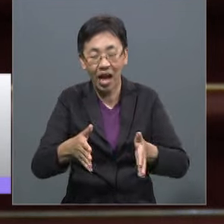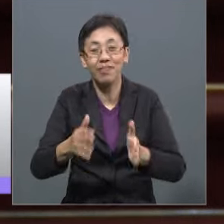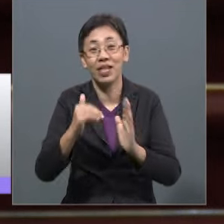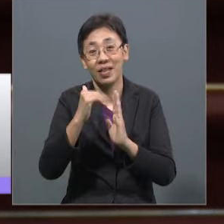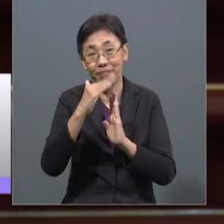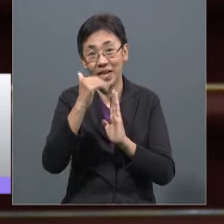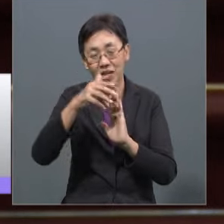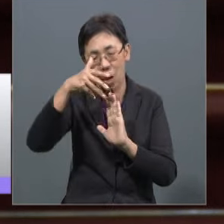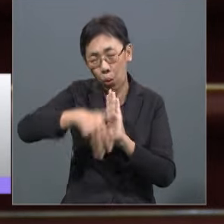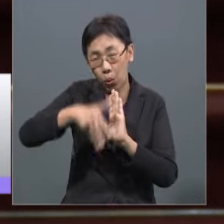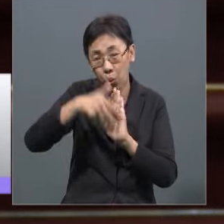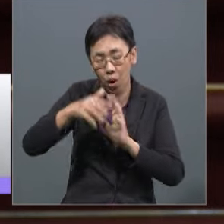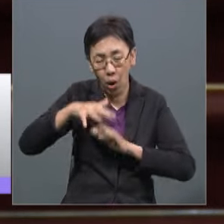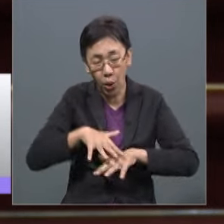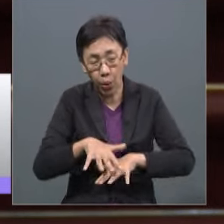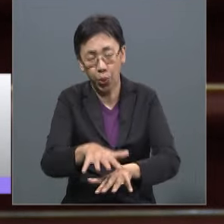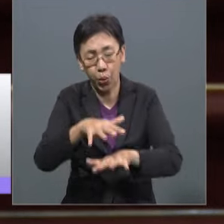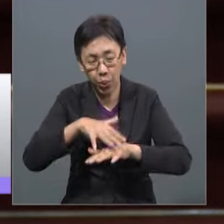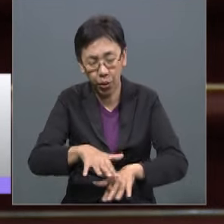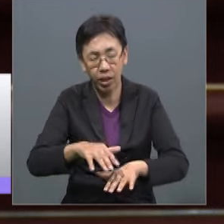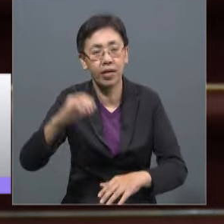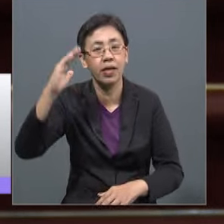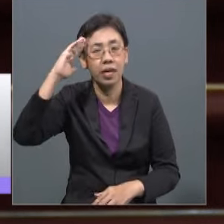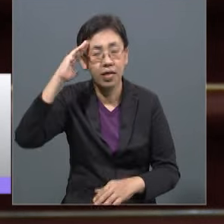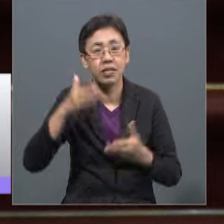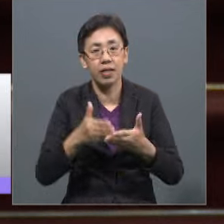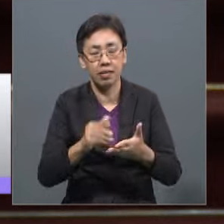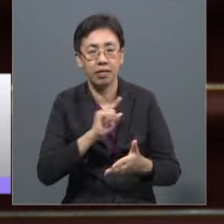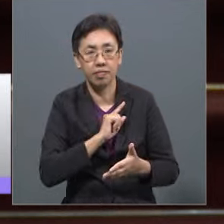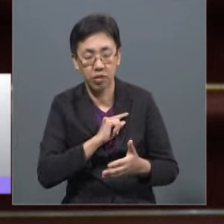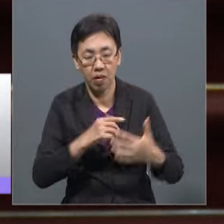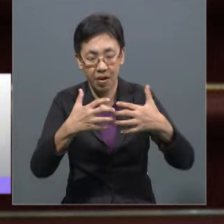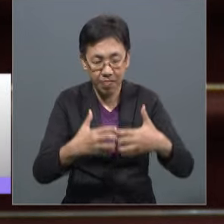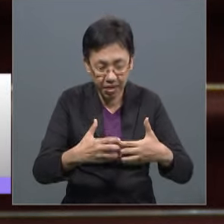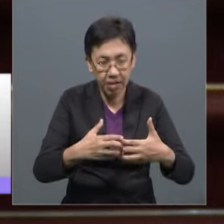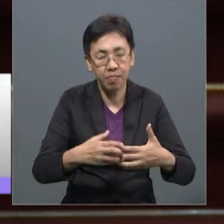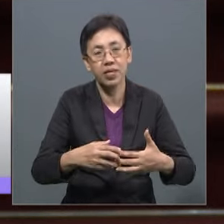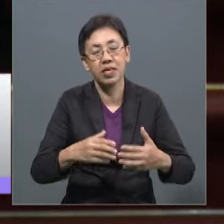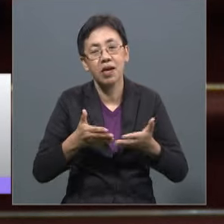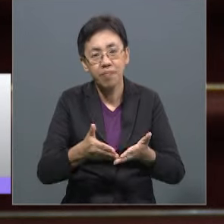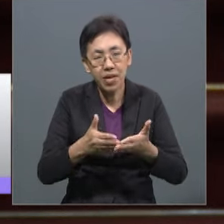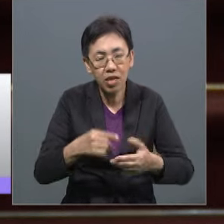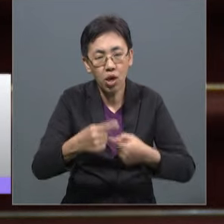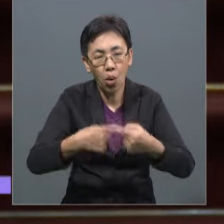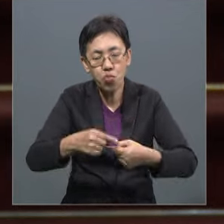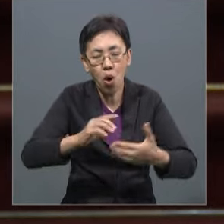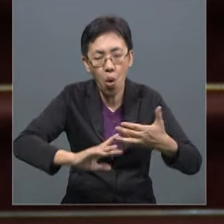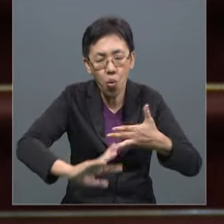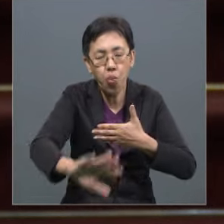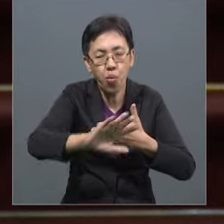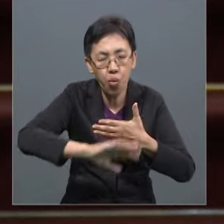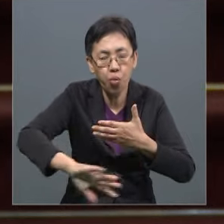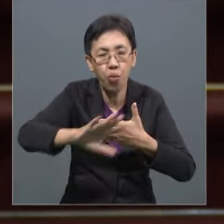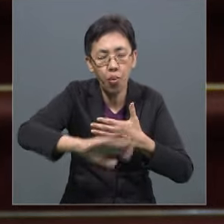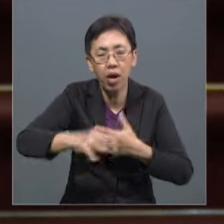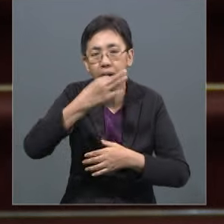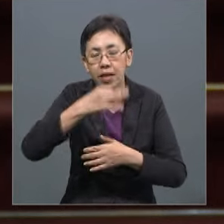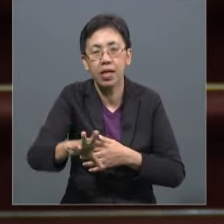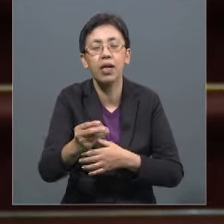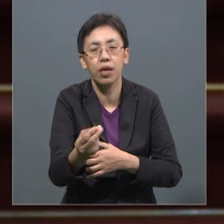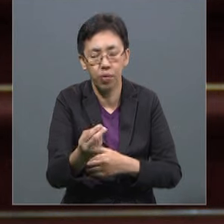ถูกไหมจะมาเนี่ยเพราะนั้นกองทัพเรือมีอุปกรณ์เรื่องนี้ก็จะต้องรีบดันน้ำออกให้เร็วที่สุดลงอ่าวไทย